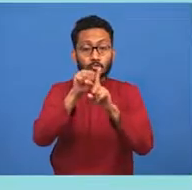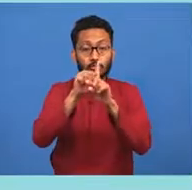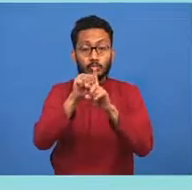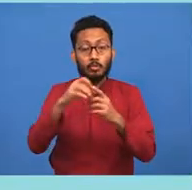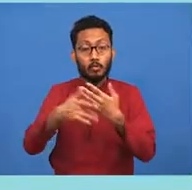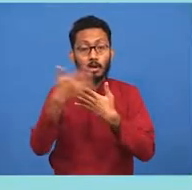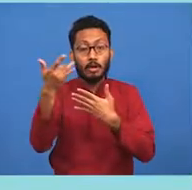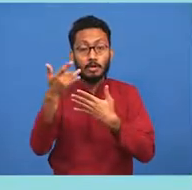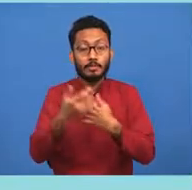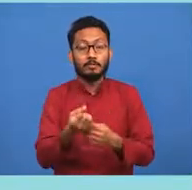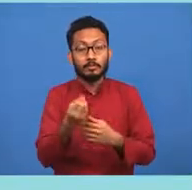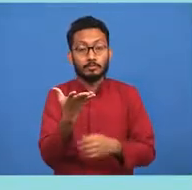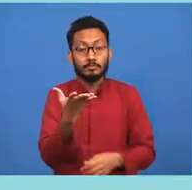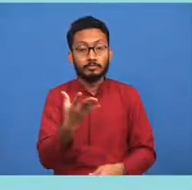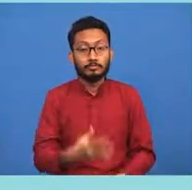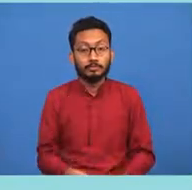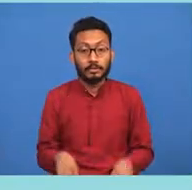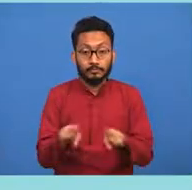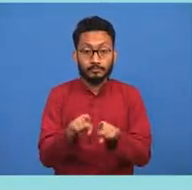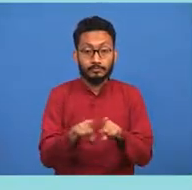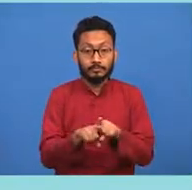Purata suhu awal adalah bersamaan dengan